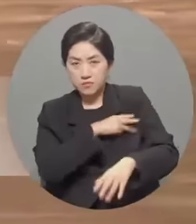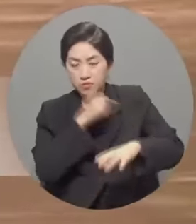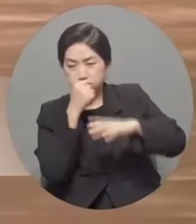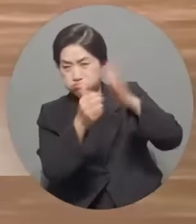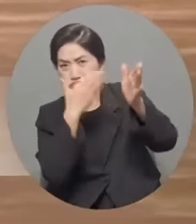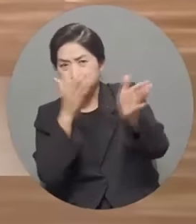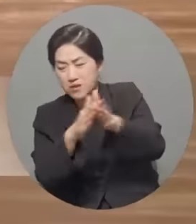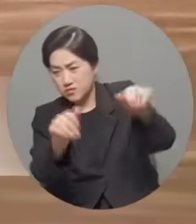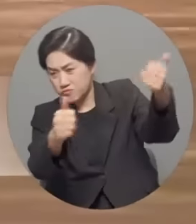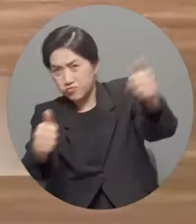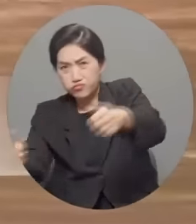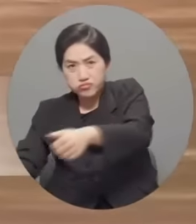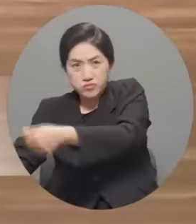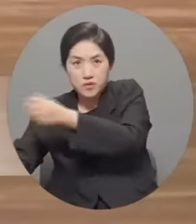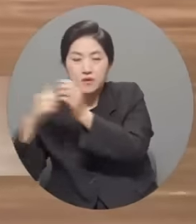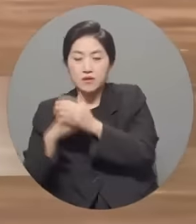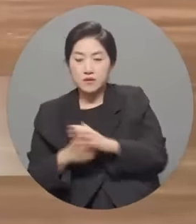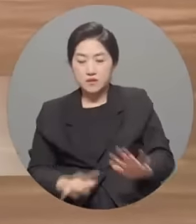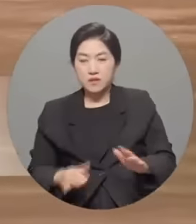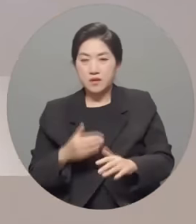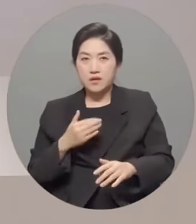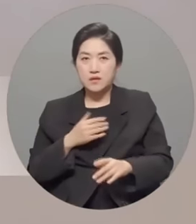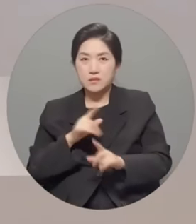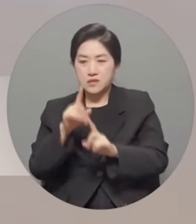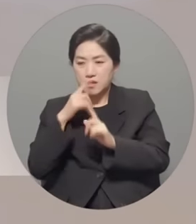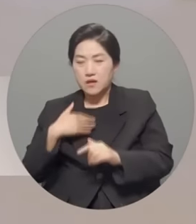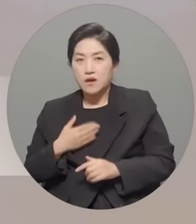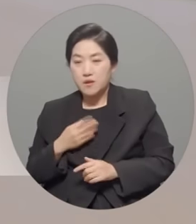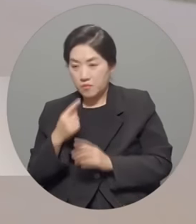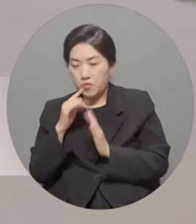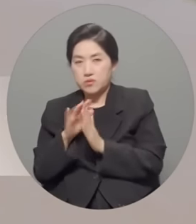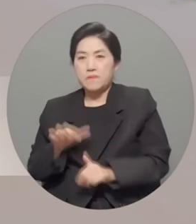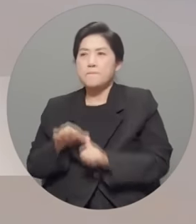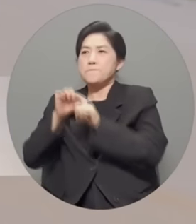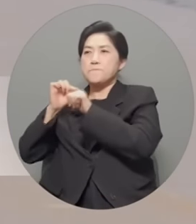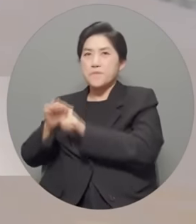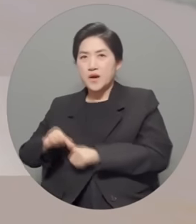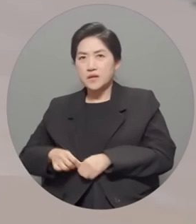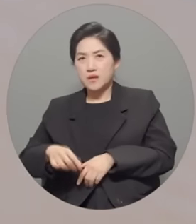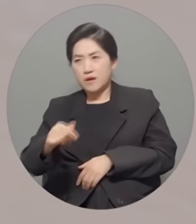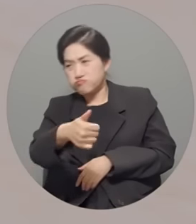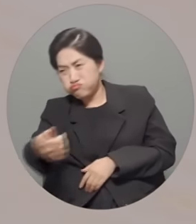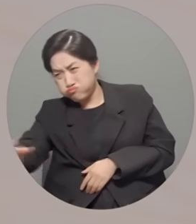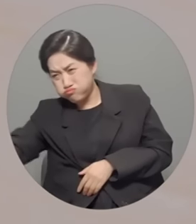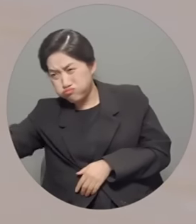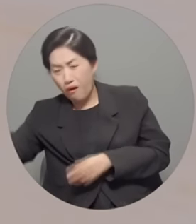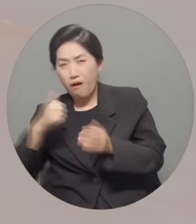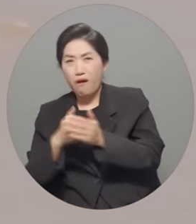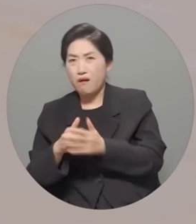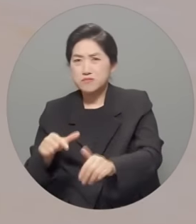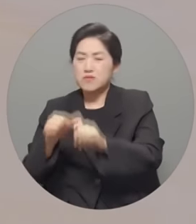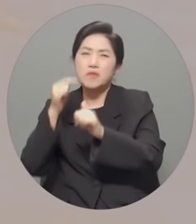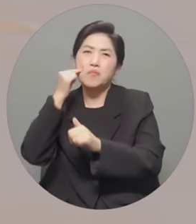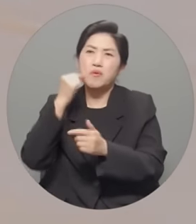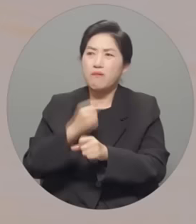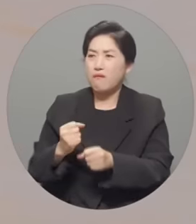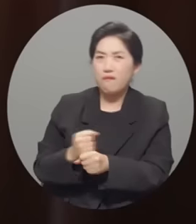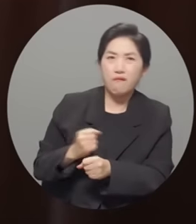휩쓸렸습니다. 이 씨는 구사일생으로 구조됐지만 떠내려가는 최상병을 속수무책 지켜볼 수밖에